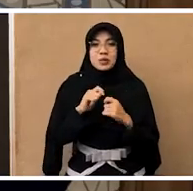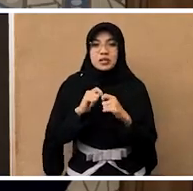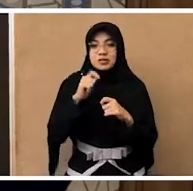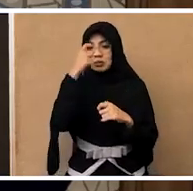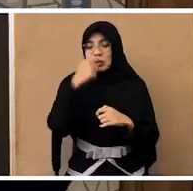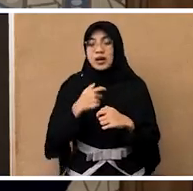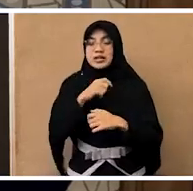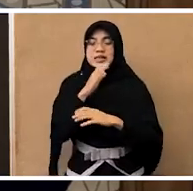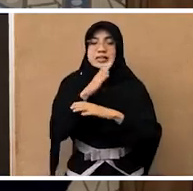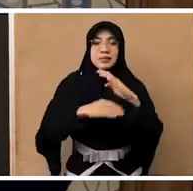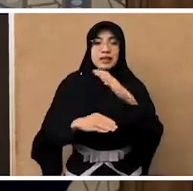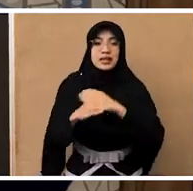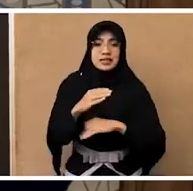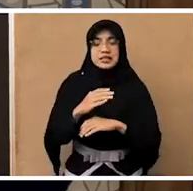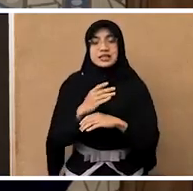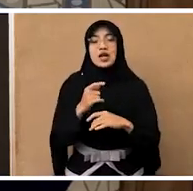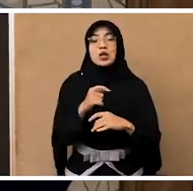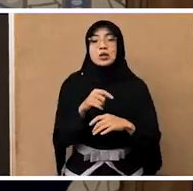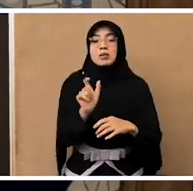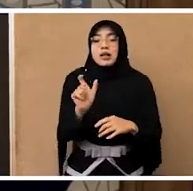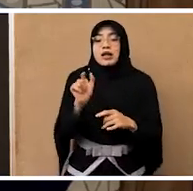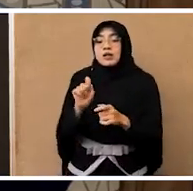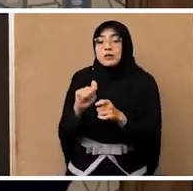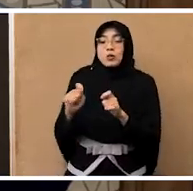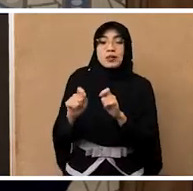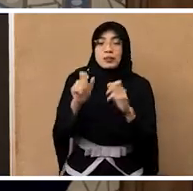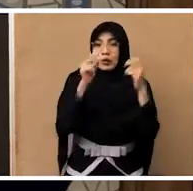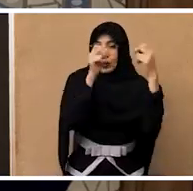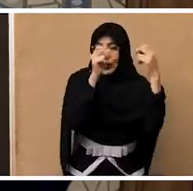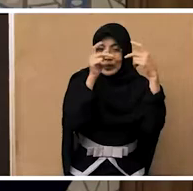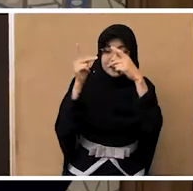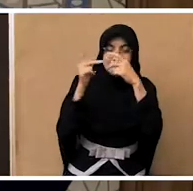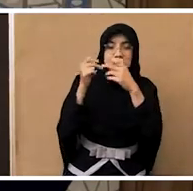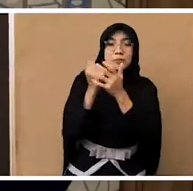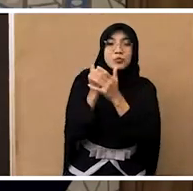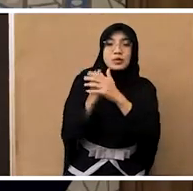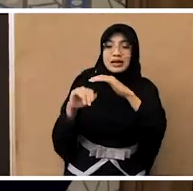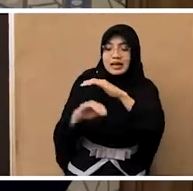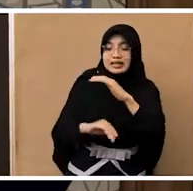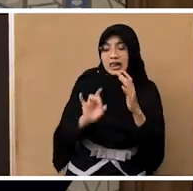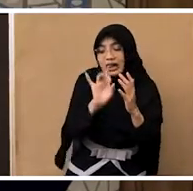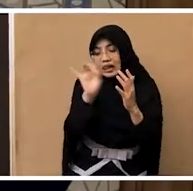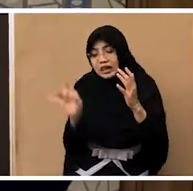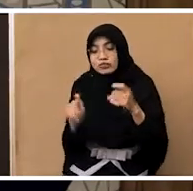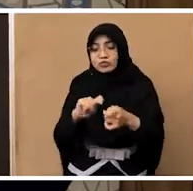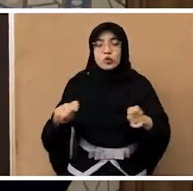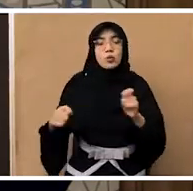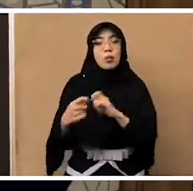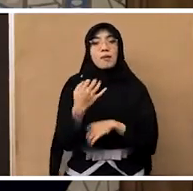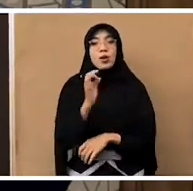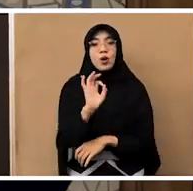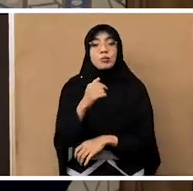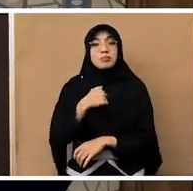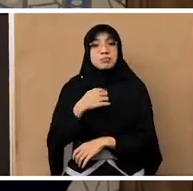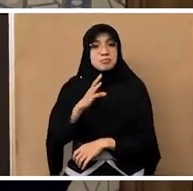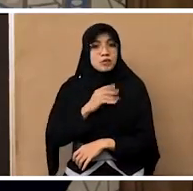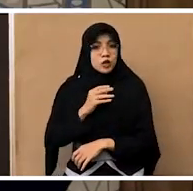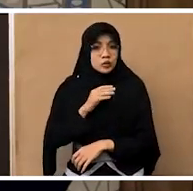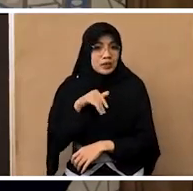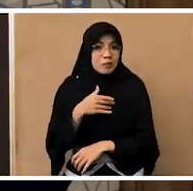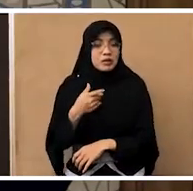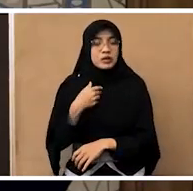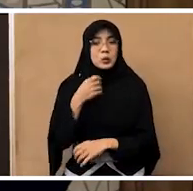penyandangsabilitas gitu Nah itu itu aja yang berubah sedangkan konsepsi mendasar lainnya itu belum ada yang berubah nah yang saya maksud dengan